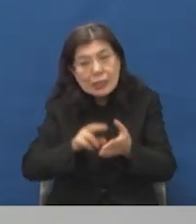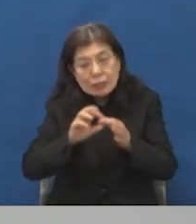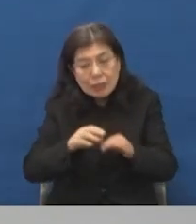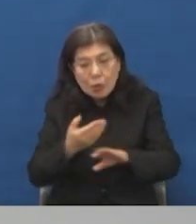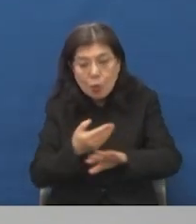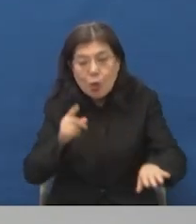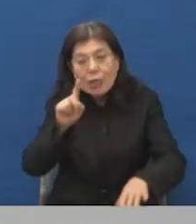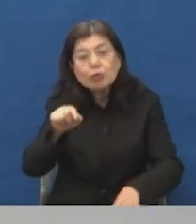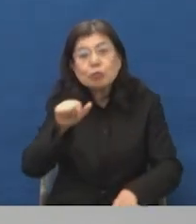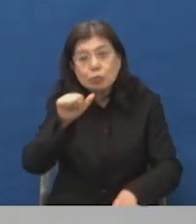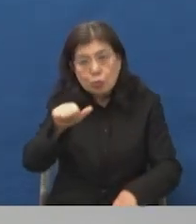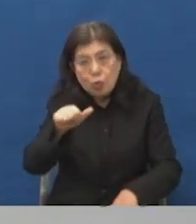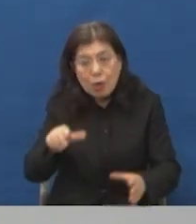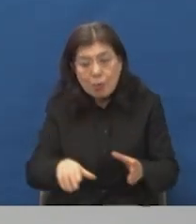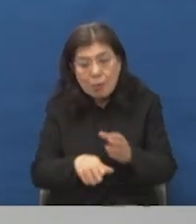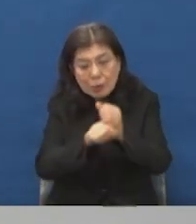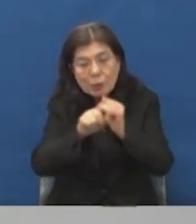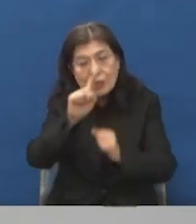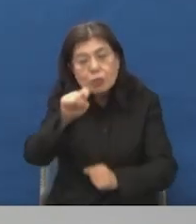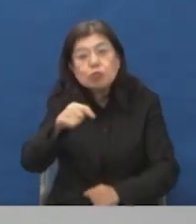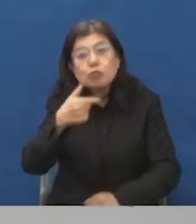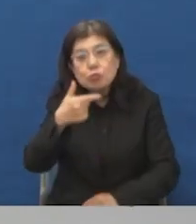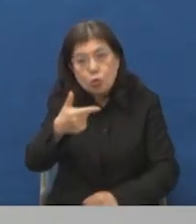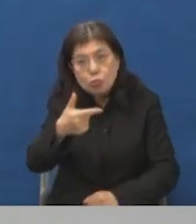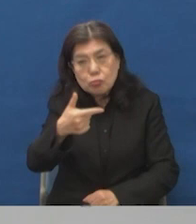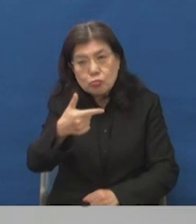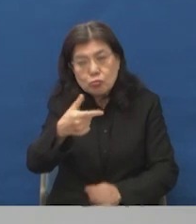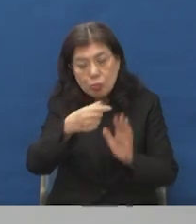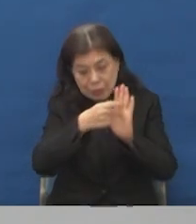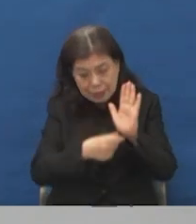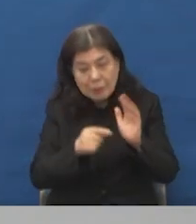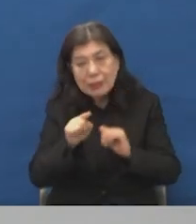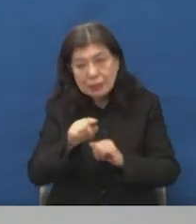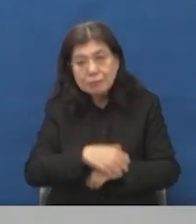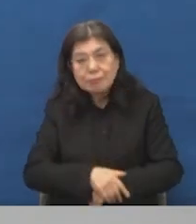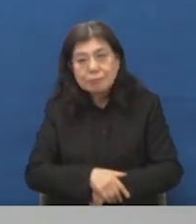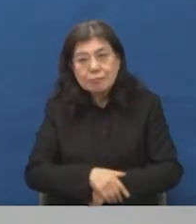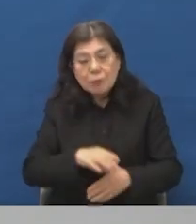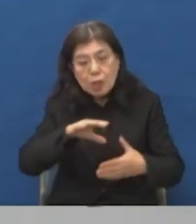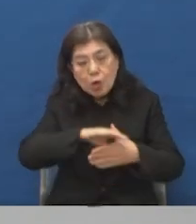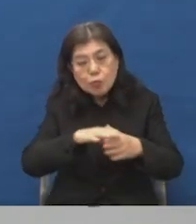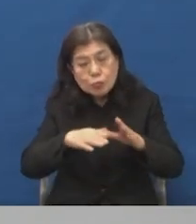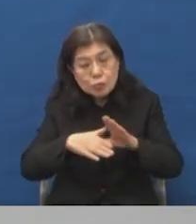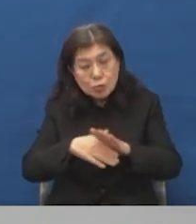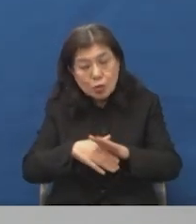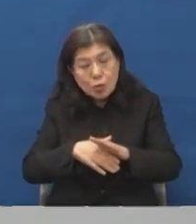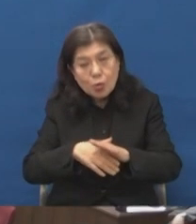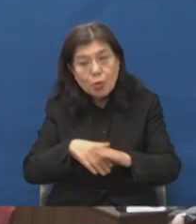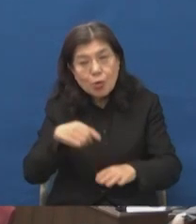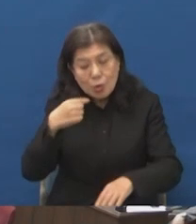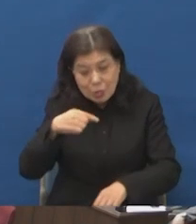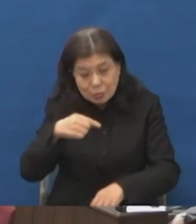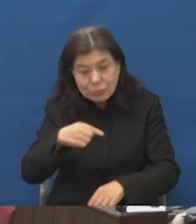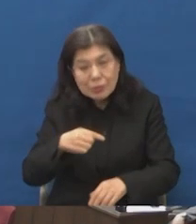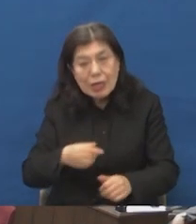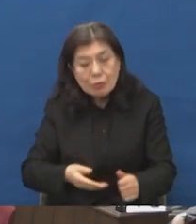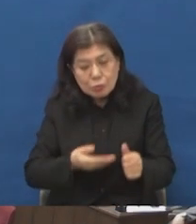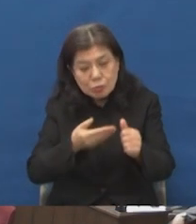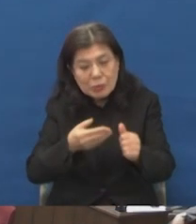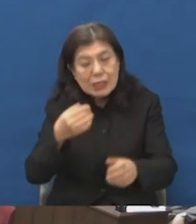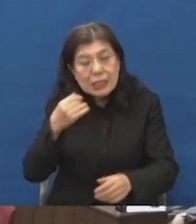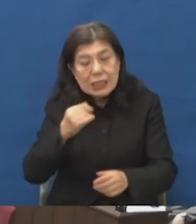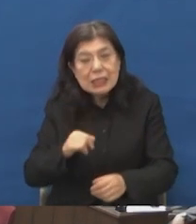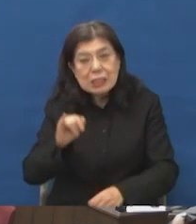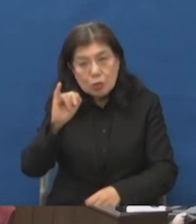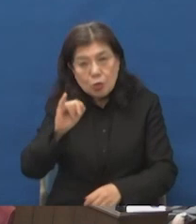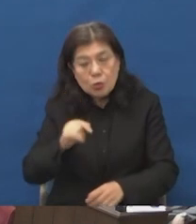上16件を一括議題といたします。文教育委員長の報告を求めます。文教育委員